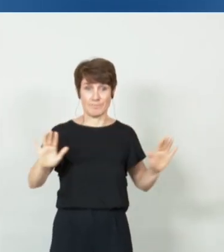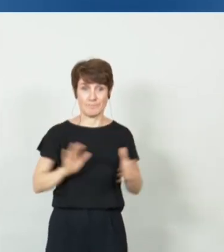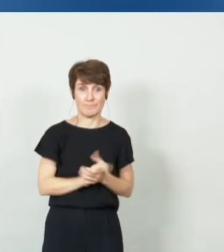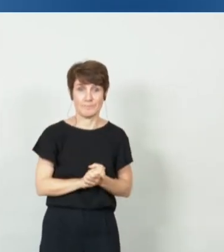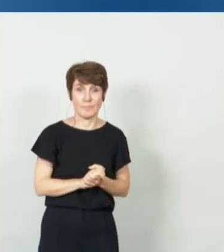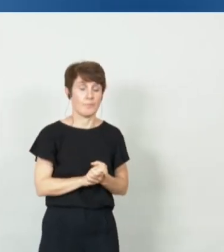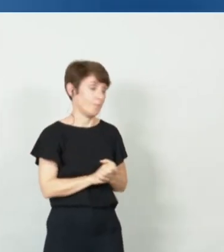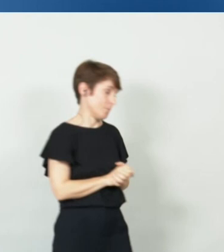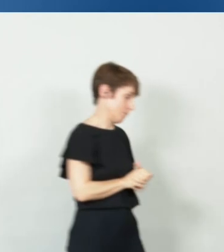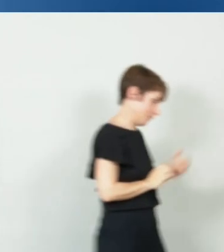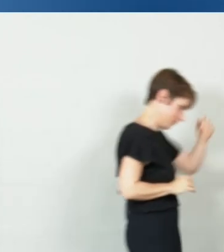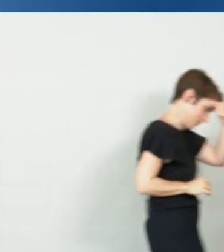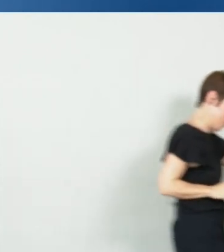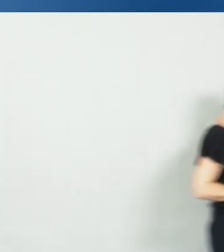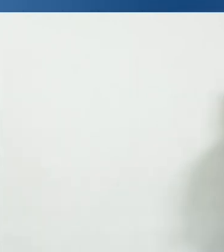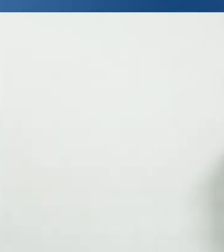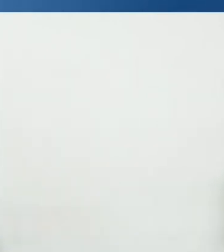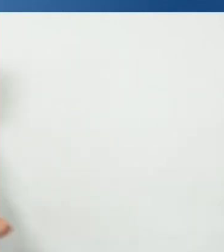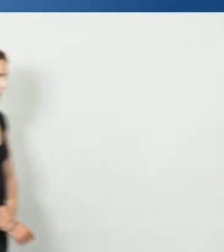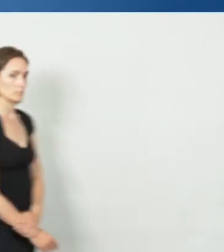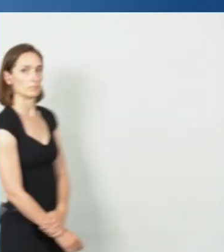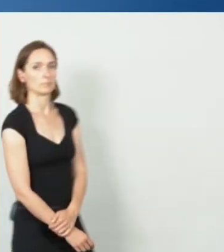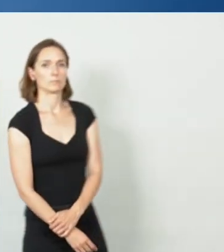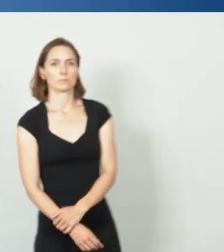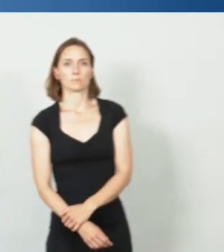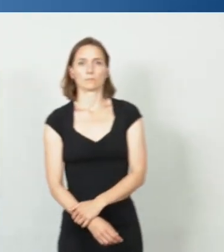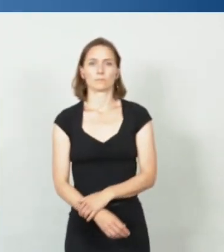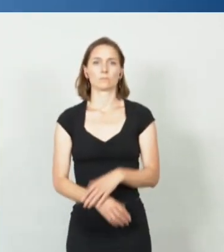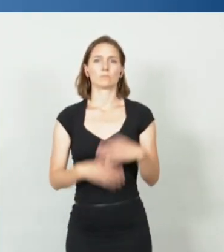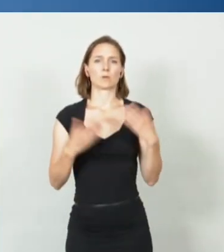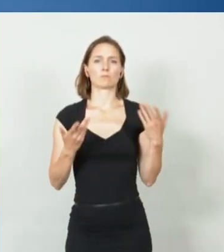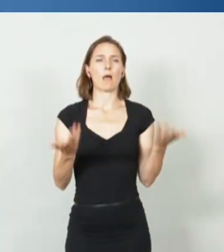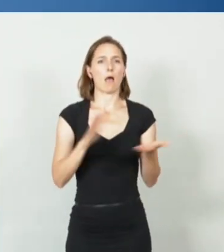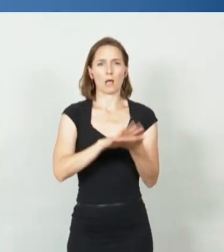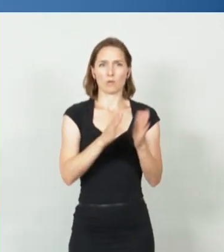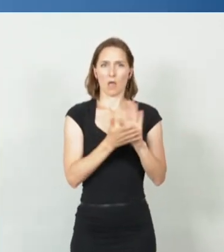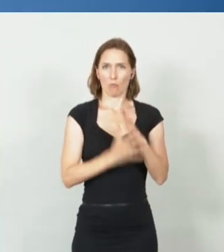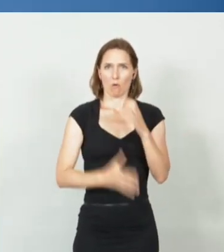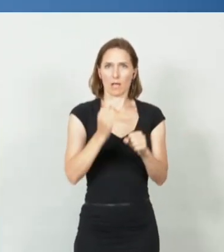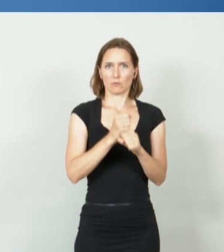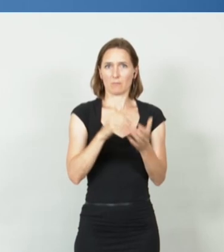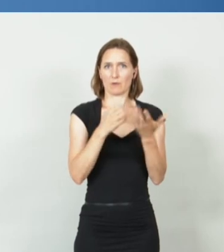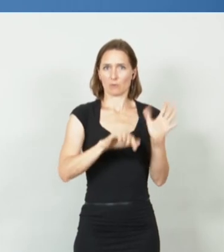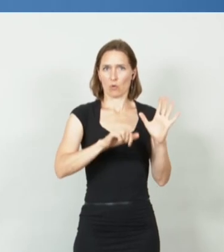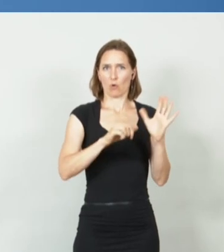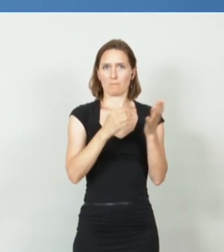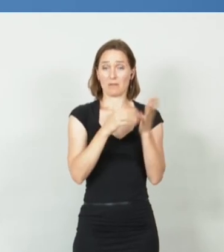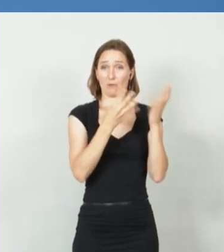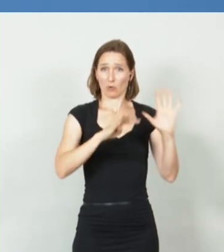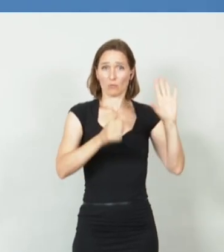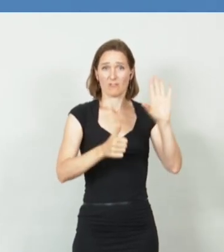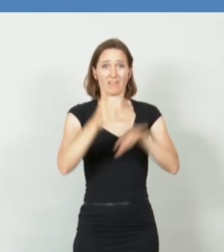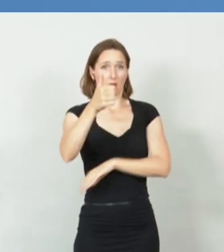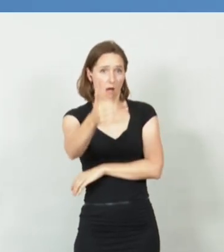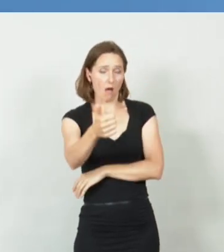le kluc association ont créé il y a un peu plus de 60 ans en 1961 se donne lui pour objectif de coordonner la réflexion